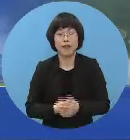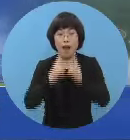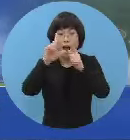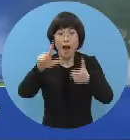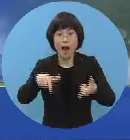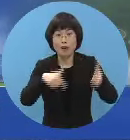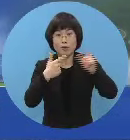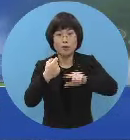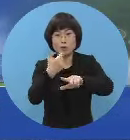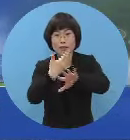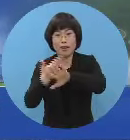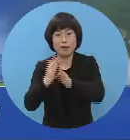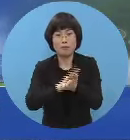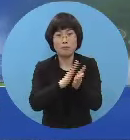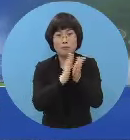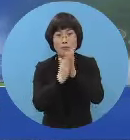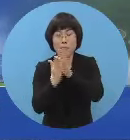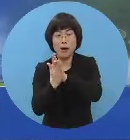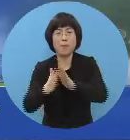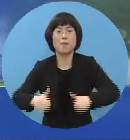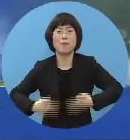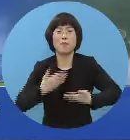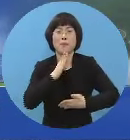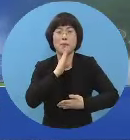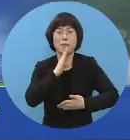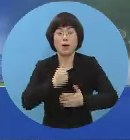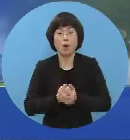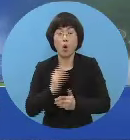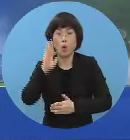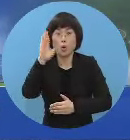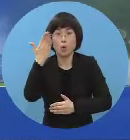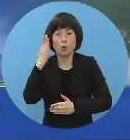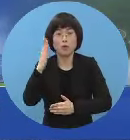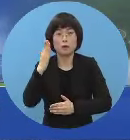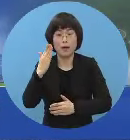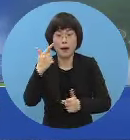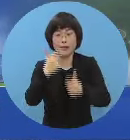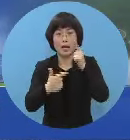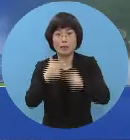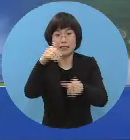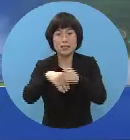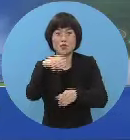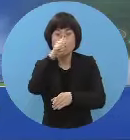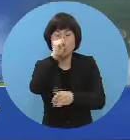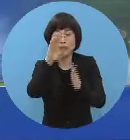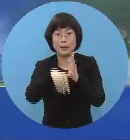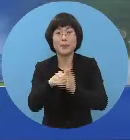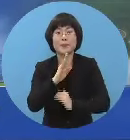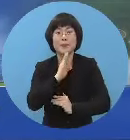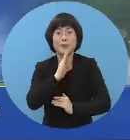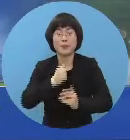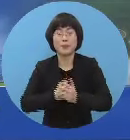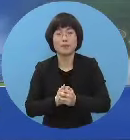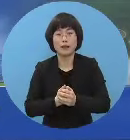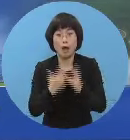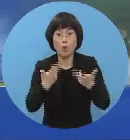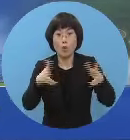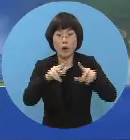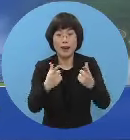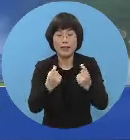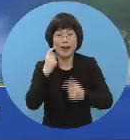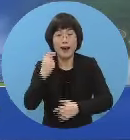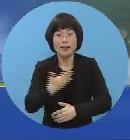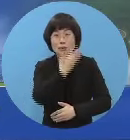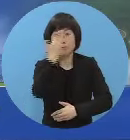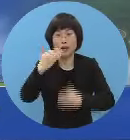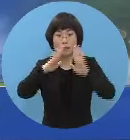하루가 다르게 푸르름을 더해가는 완연한 봄날입니다. 요즘 한창 나무 심기 좋은 계절이죠. 공원처럼 아름다운